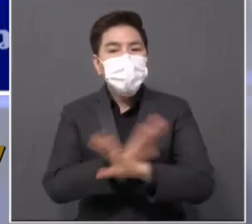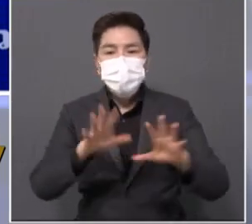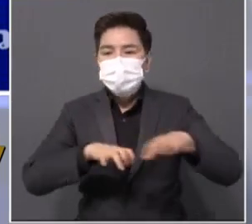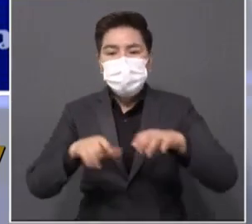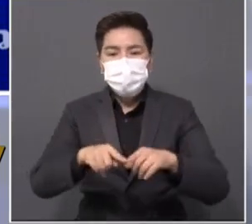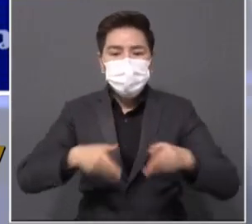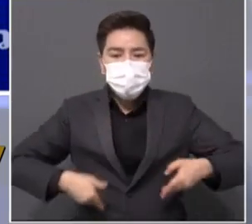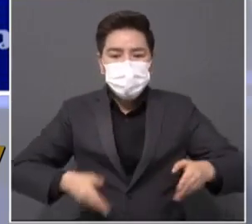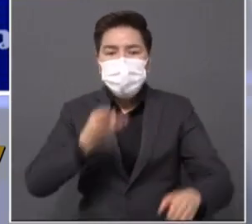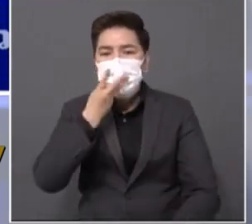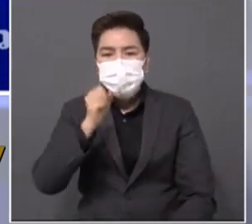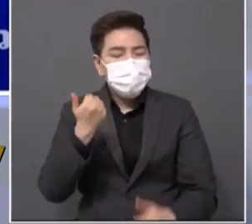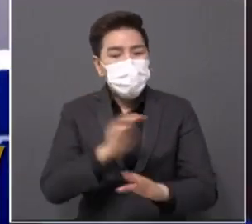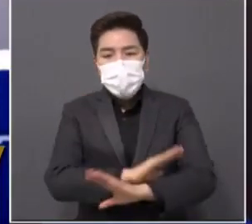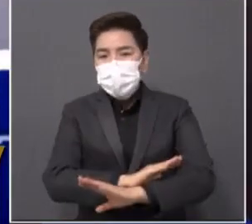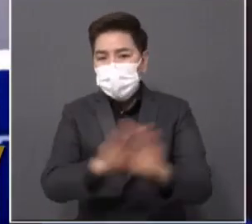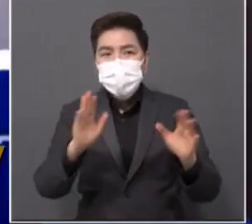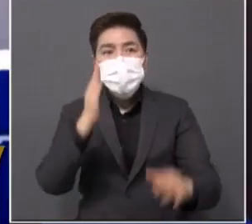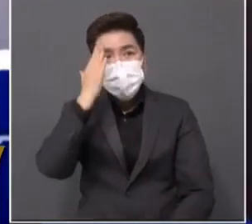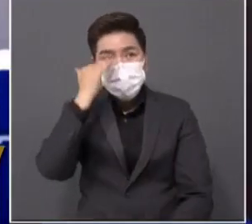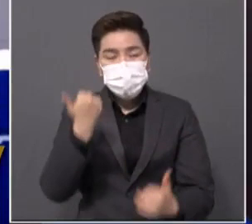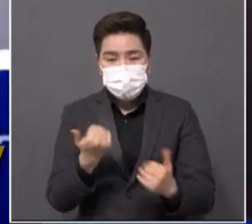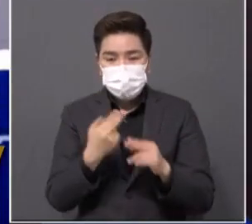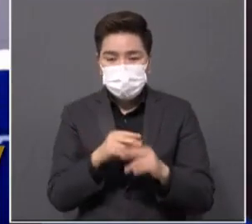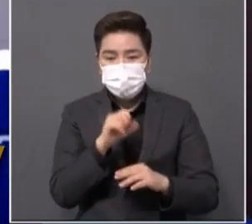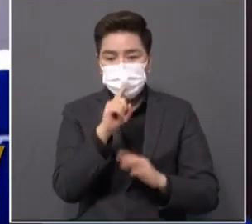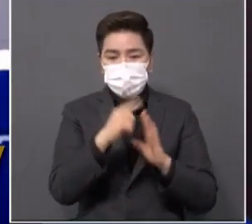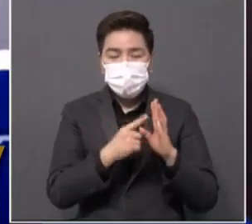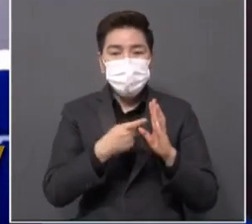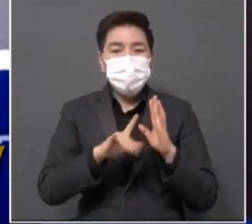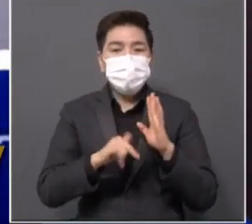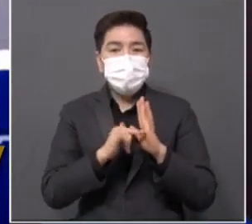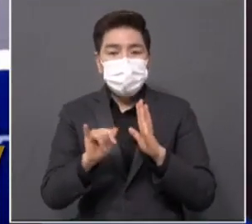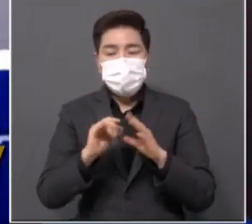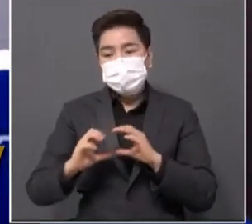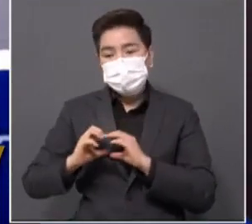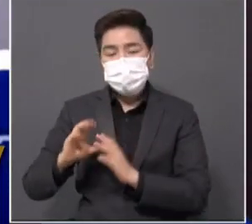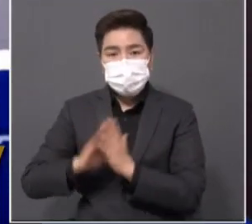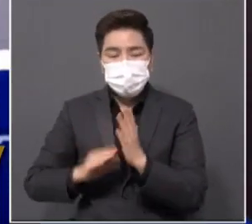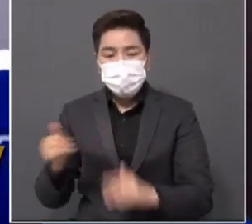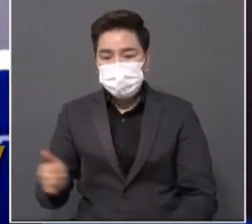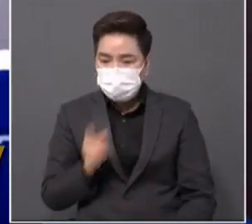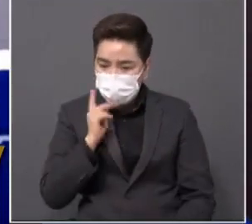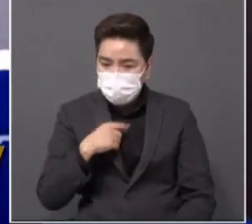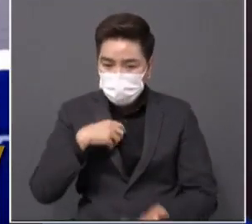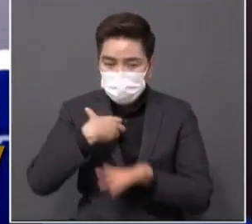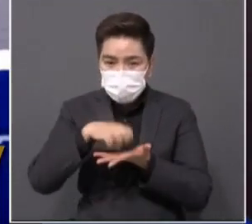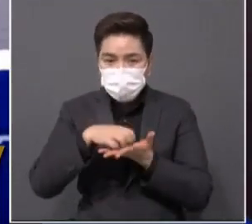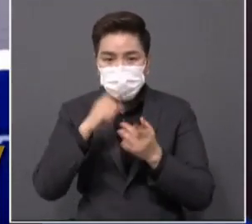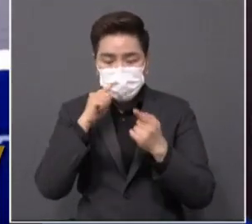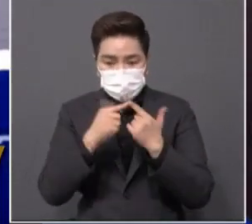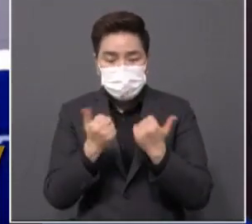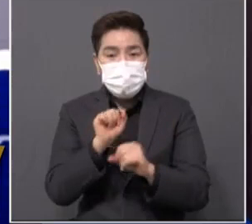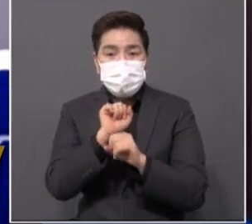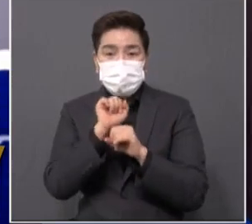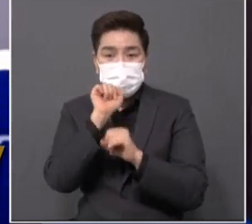เลือกกจังานทสัเข้สารครั้งนี้ออกไปในสุขชัใสมุใน Θะเบีรภักภษุใจไยได้ออกมาแรงข่าวกทจะมี